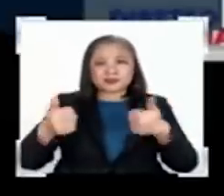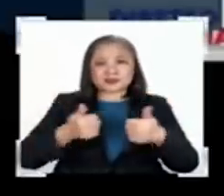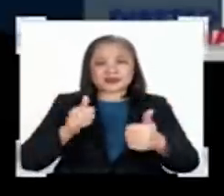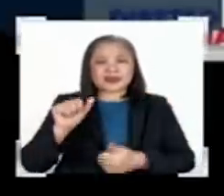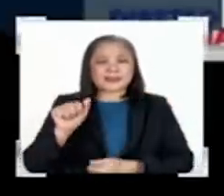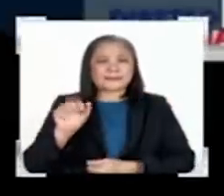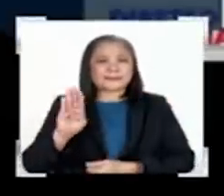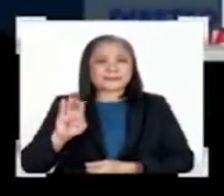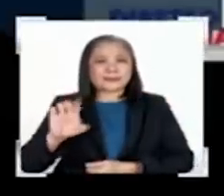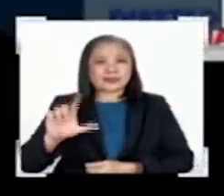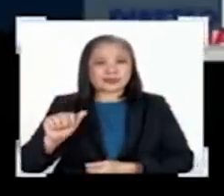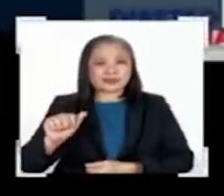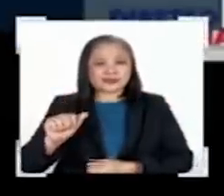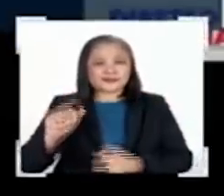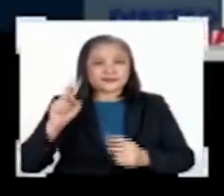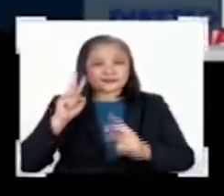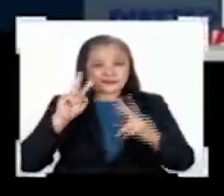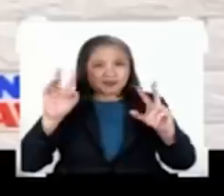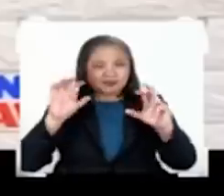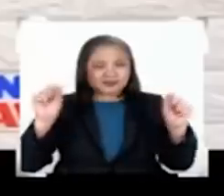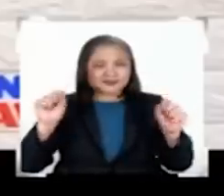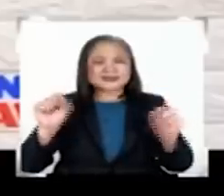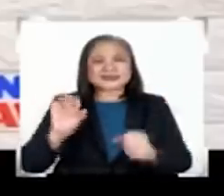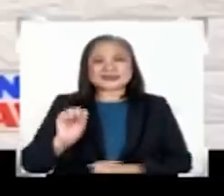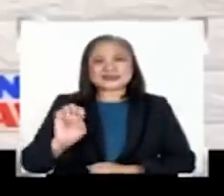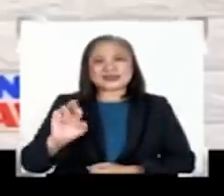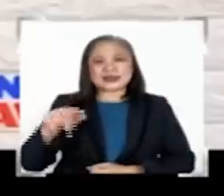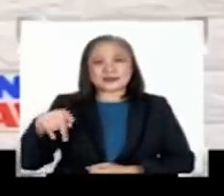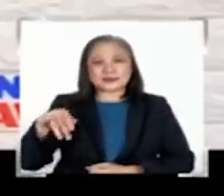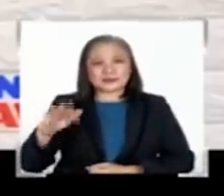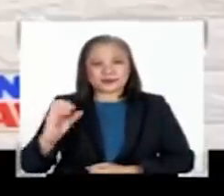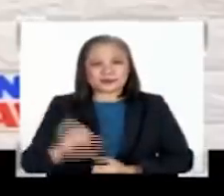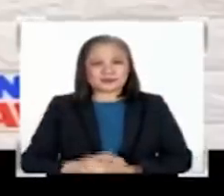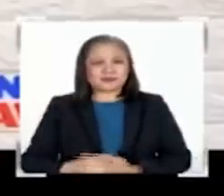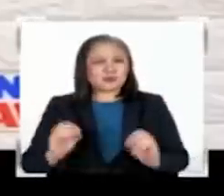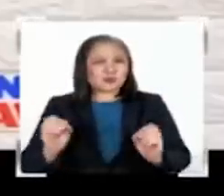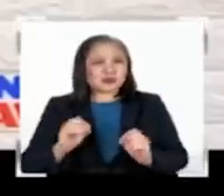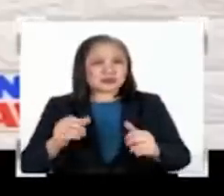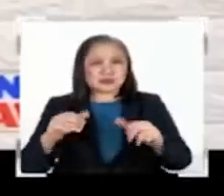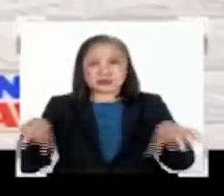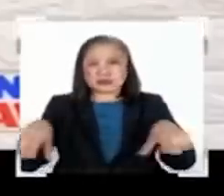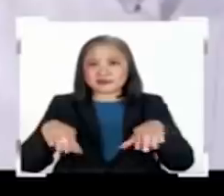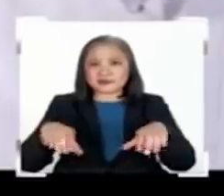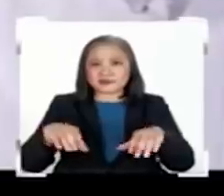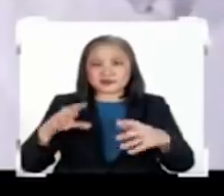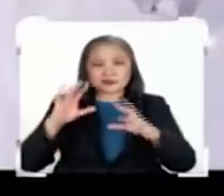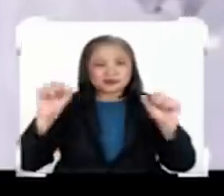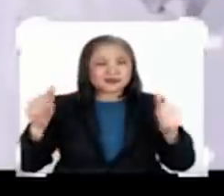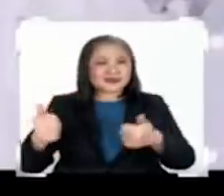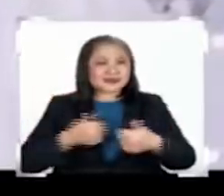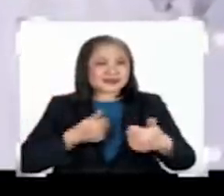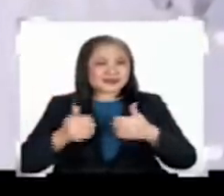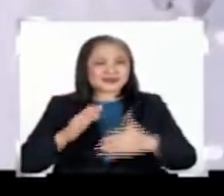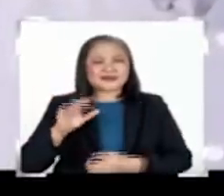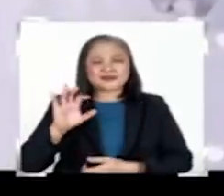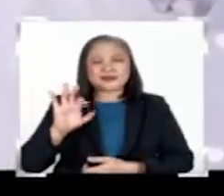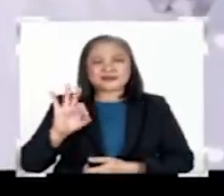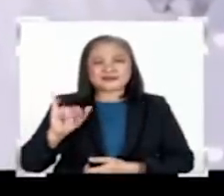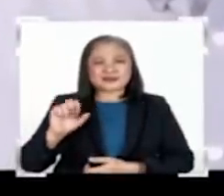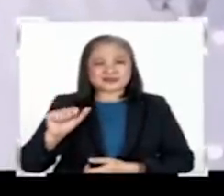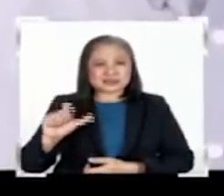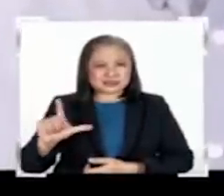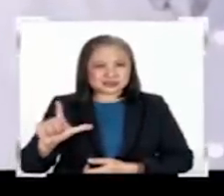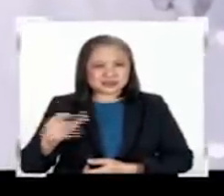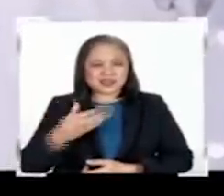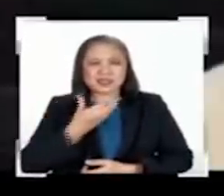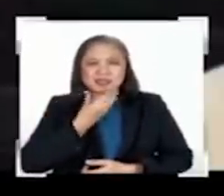Vice Presidential Candidate Carlos Serapio. Wala ring abiso ng aktibidad ang presidential candidates na sina Faisal Mangundato at Norberto